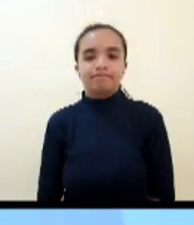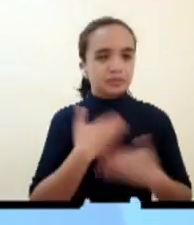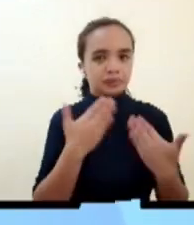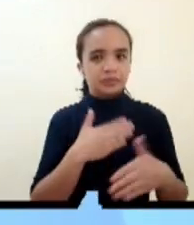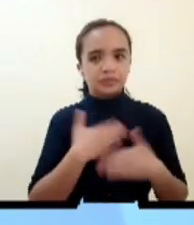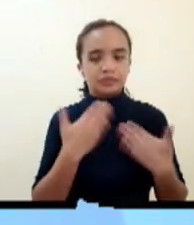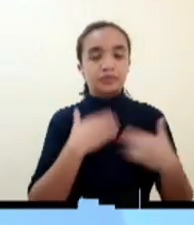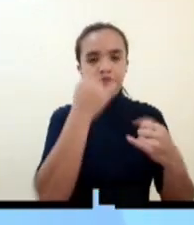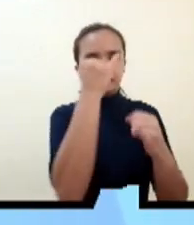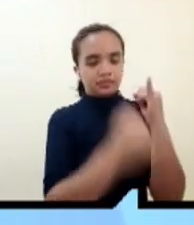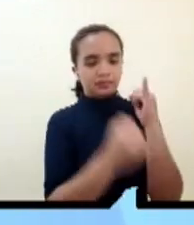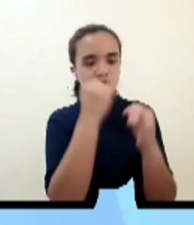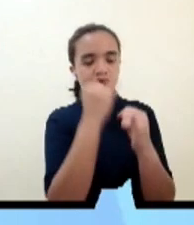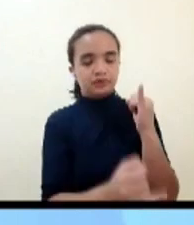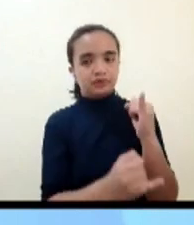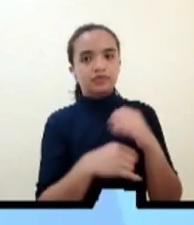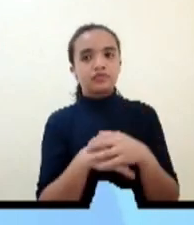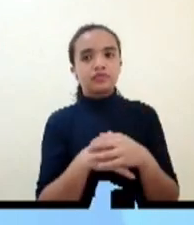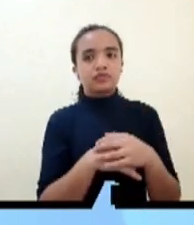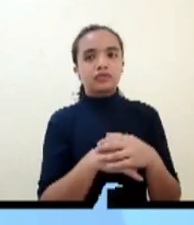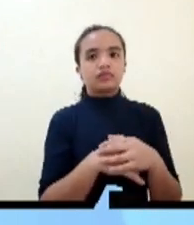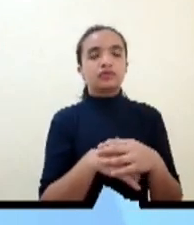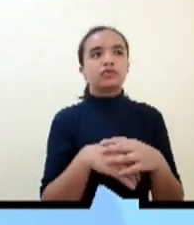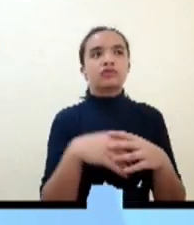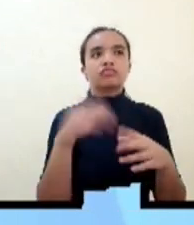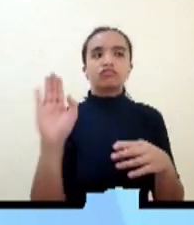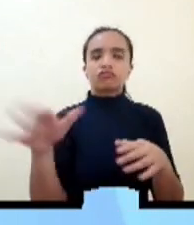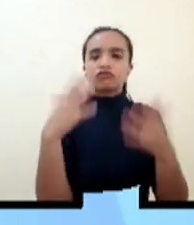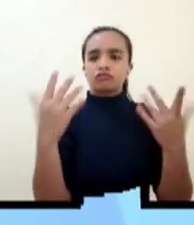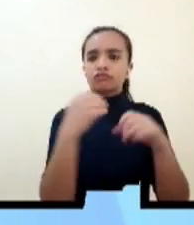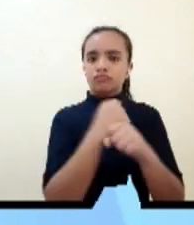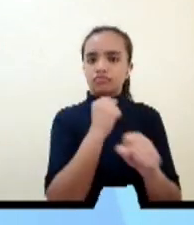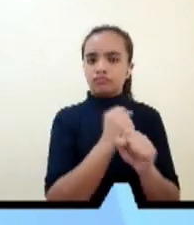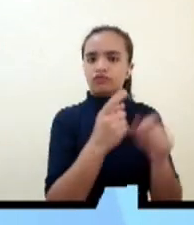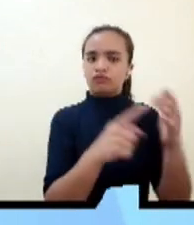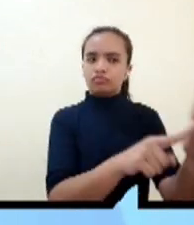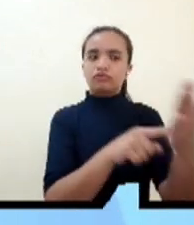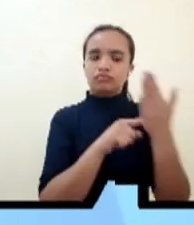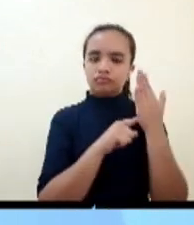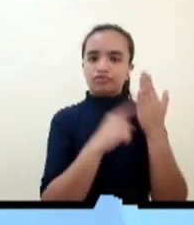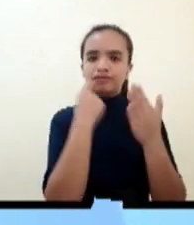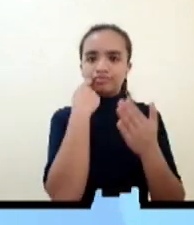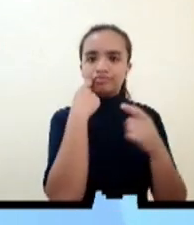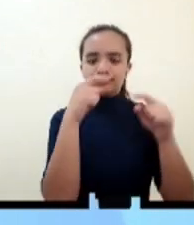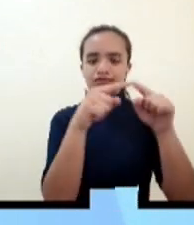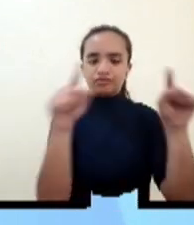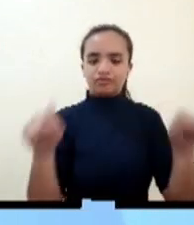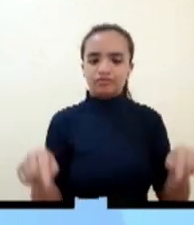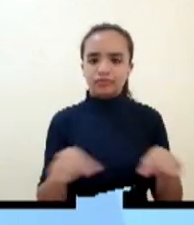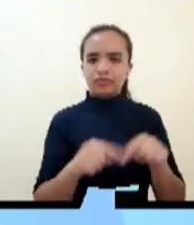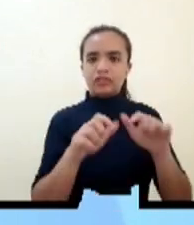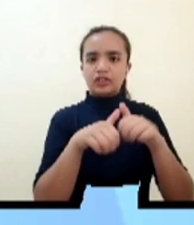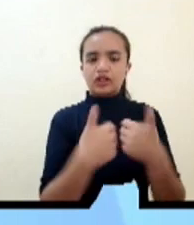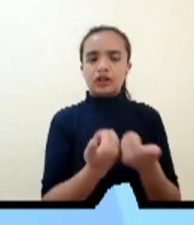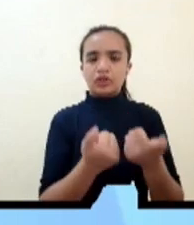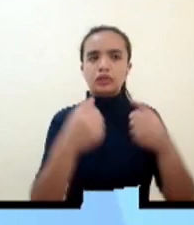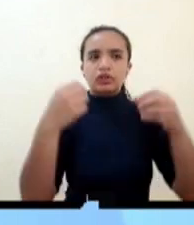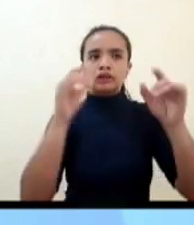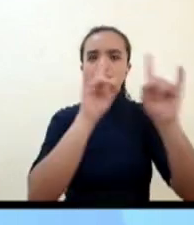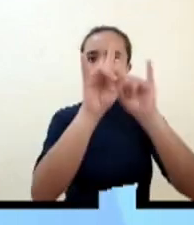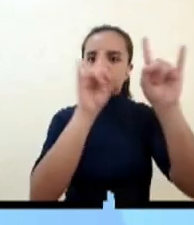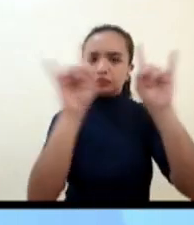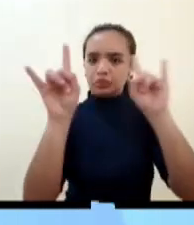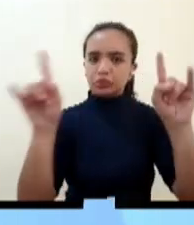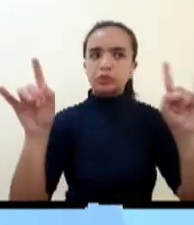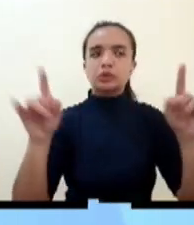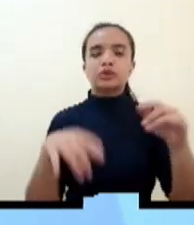na lang, sir, ano? Yung mga gawa nila, na mga napakita mo sa aming textile, paano naman natin minamarket yan? Kasi importante na